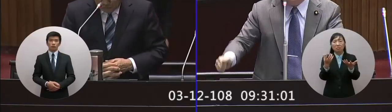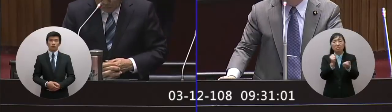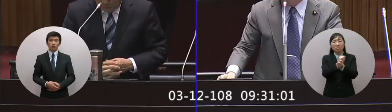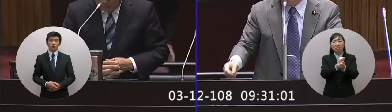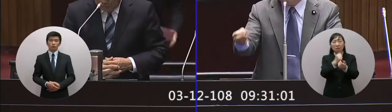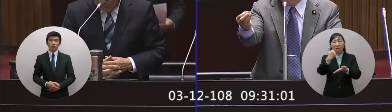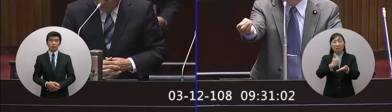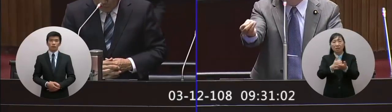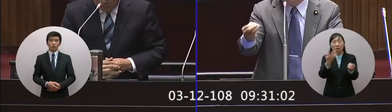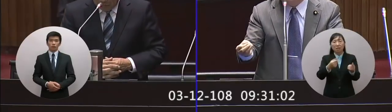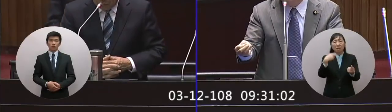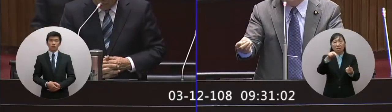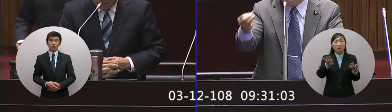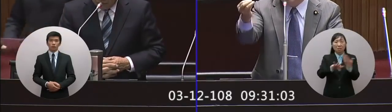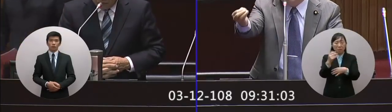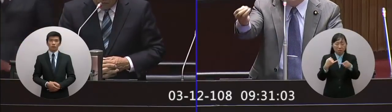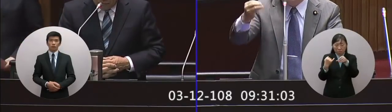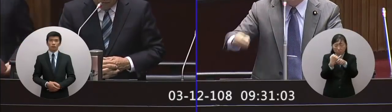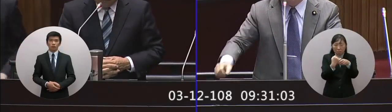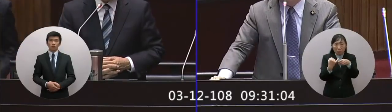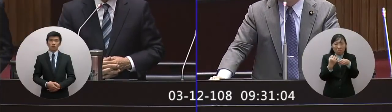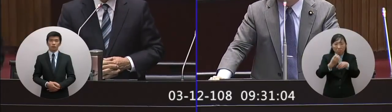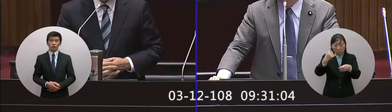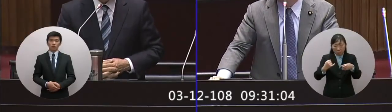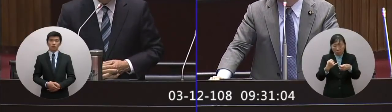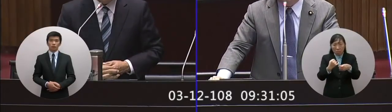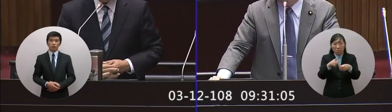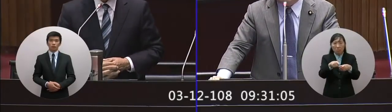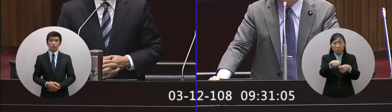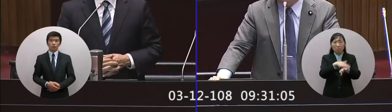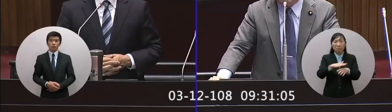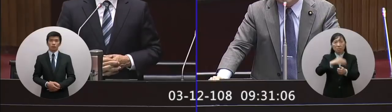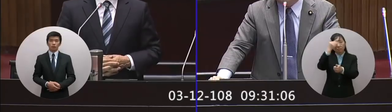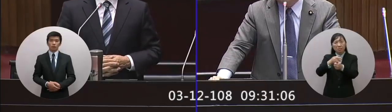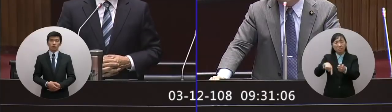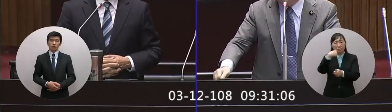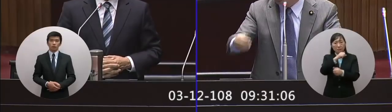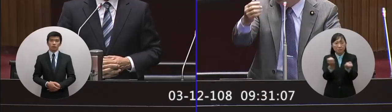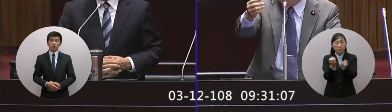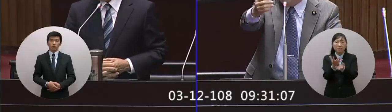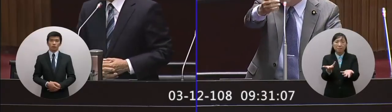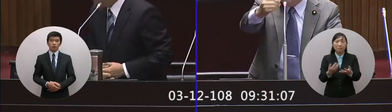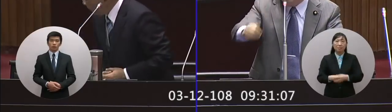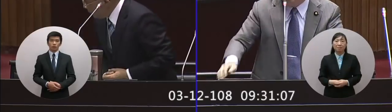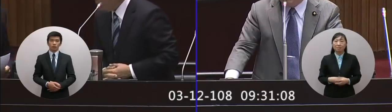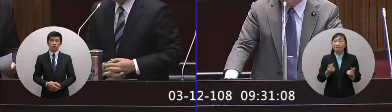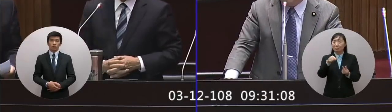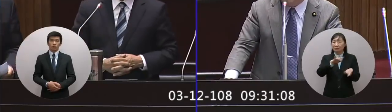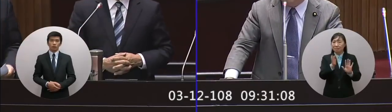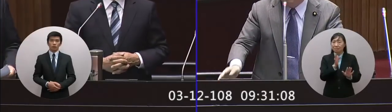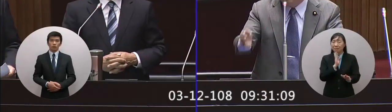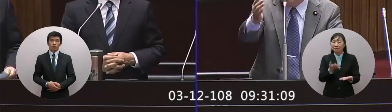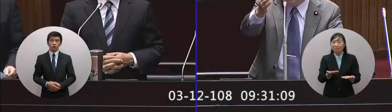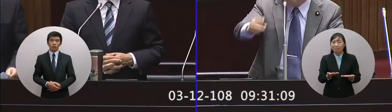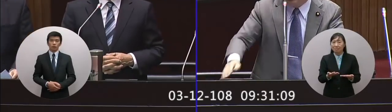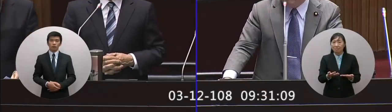的烟熏没有做好，里面可能有虫卵，那个都有可能引起台湾的这个很重大的这个灾难。那请问这一方面，你如何责